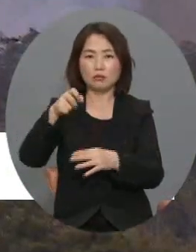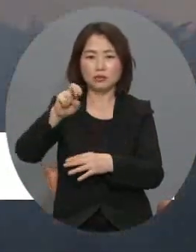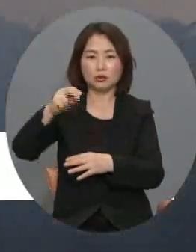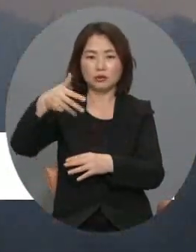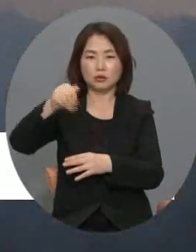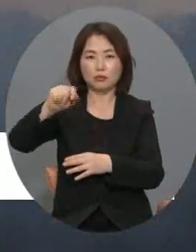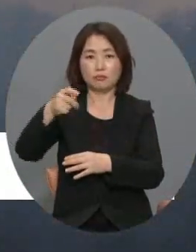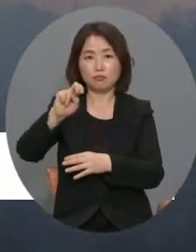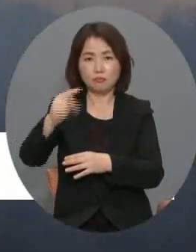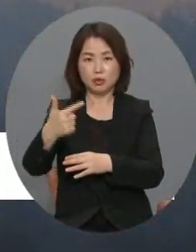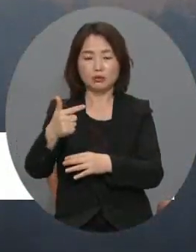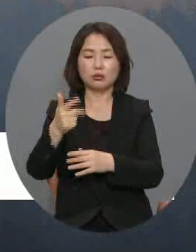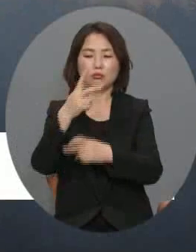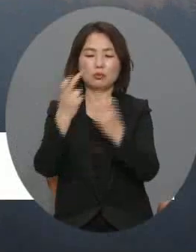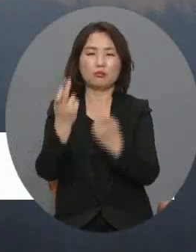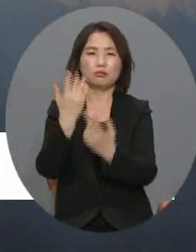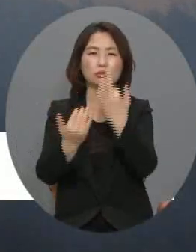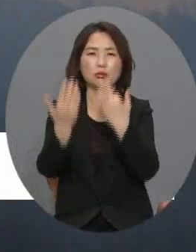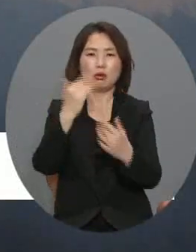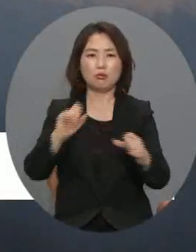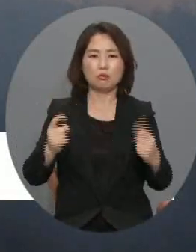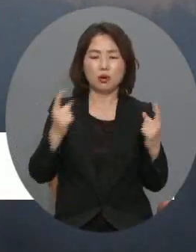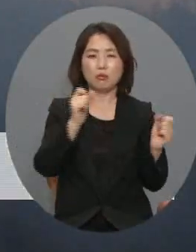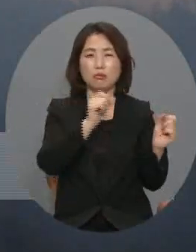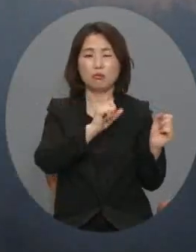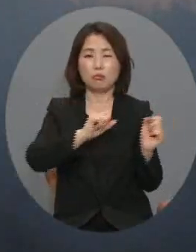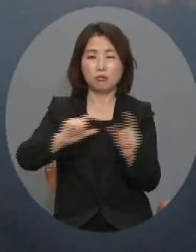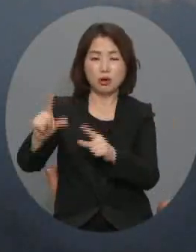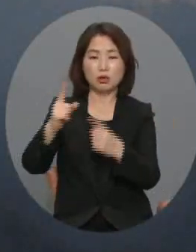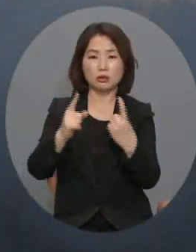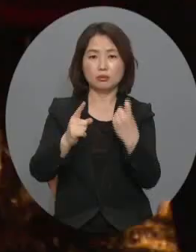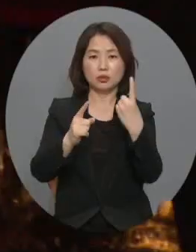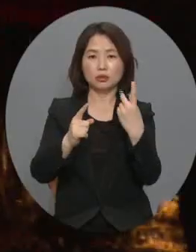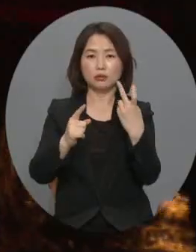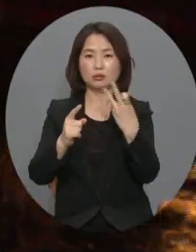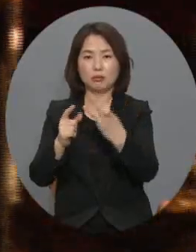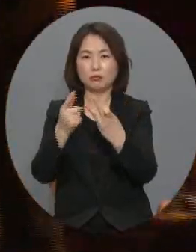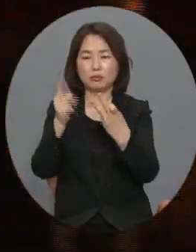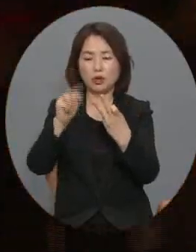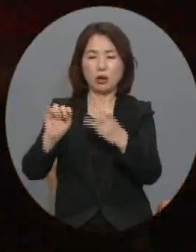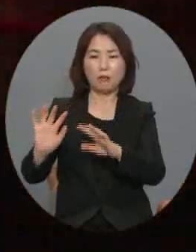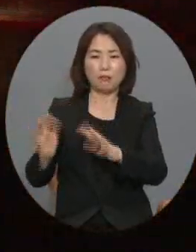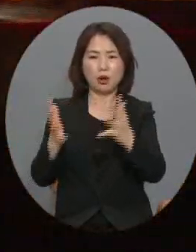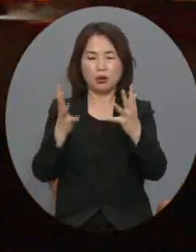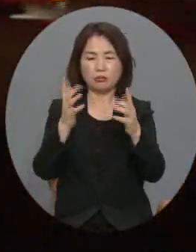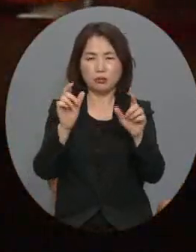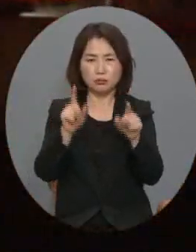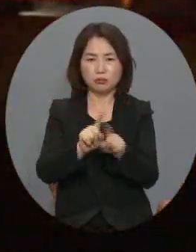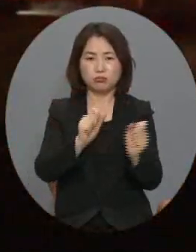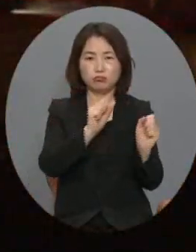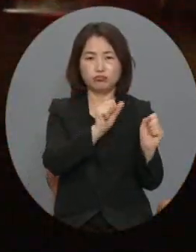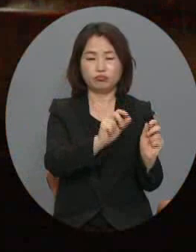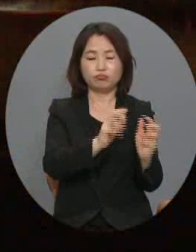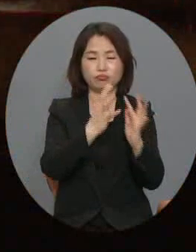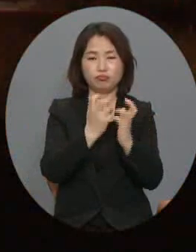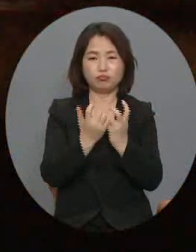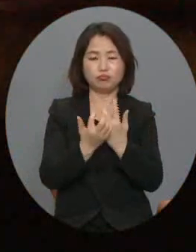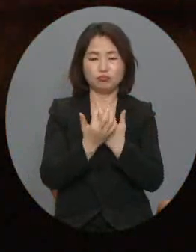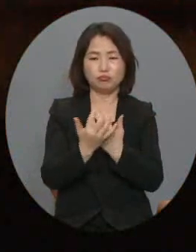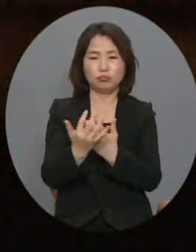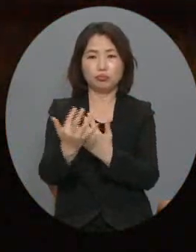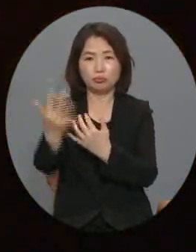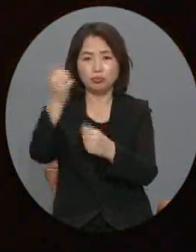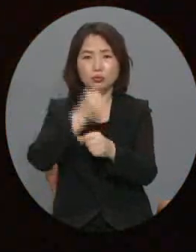증거리 야산에서도 산불이 발생해 순간 최대 초속 11에서 13m의 강한 바람을 타고 순식간에 인접한